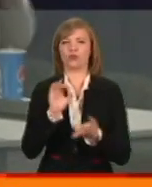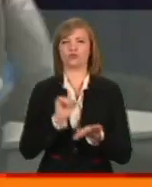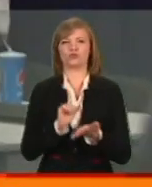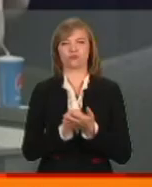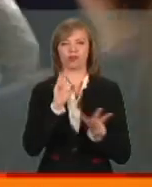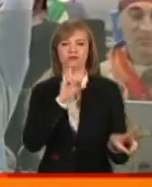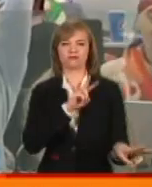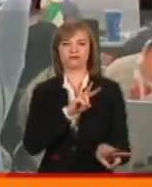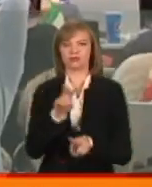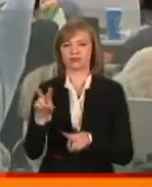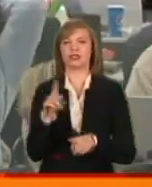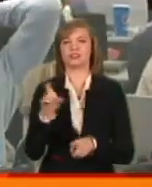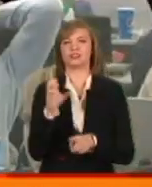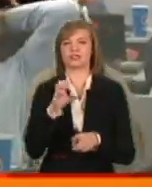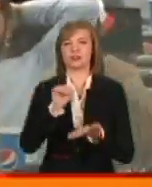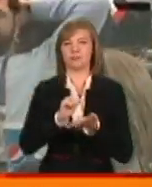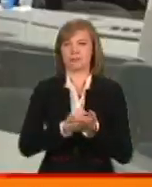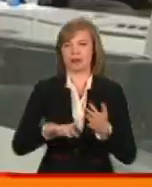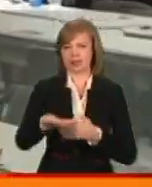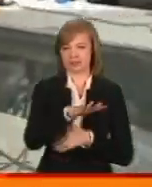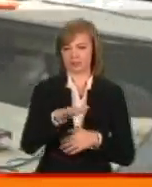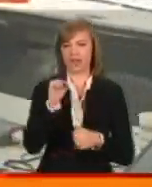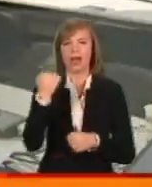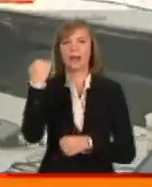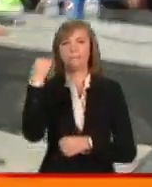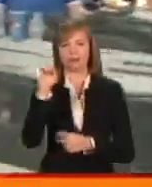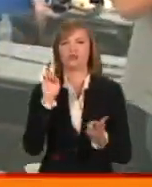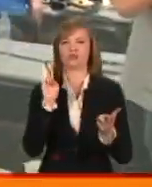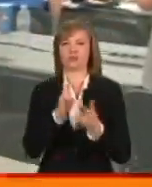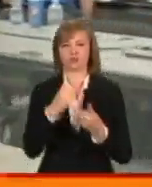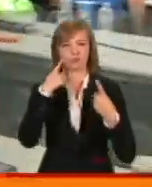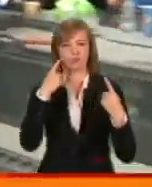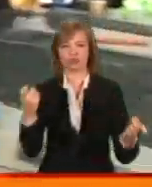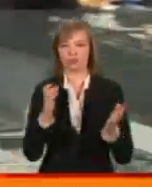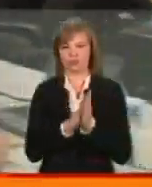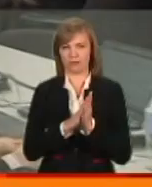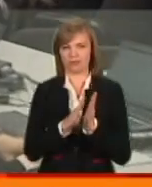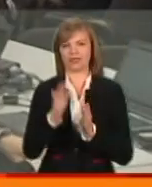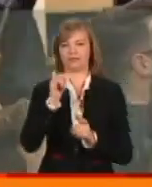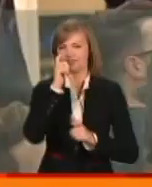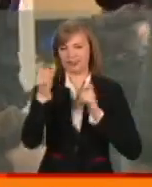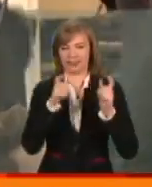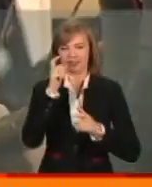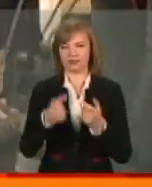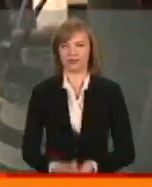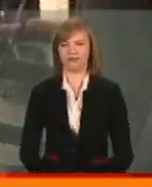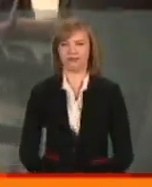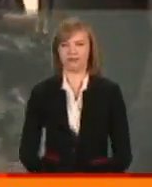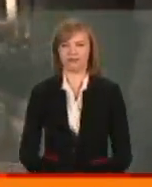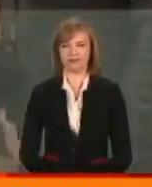журналісти спостерігають за цим з прес-зони, а переможців зустрічають гучними оплесками та криками.